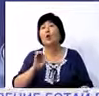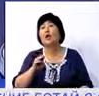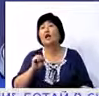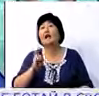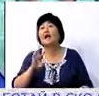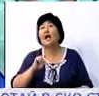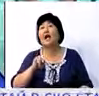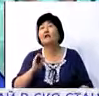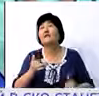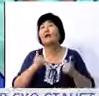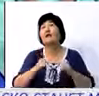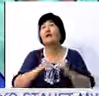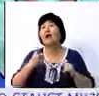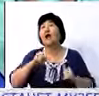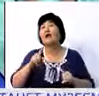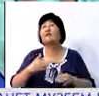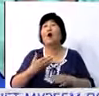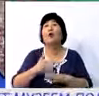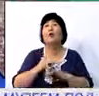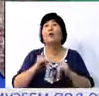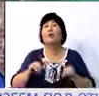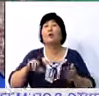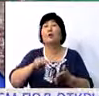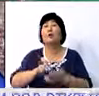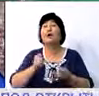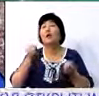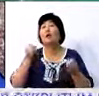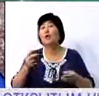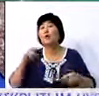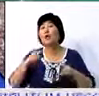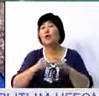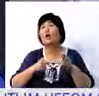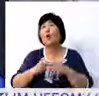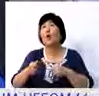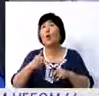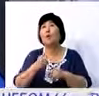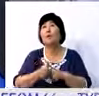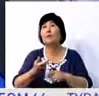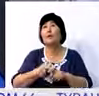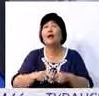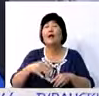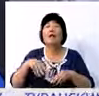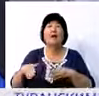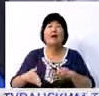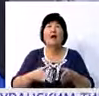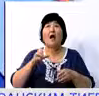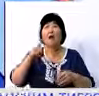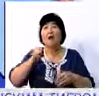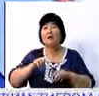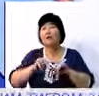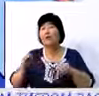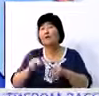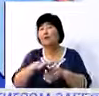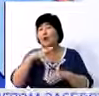посвятил свою жизнь развитию газовой отрасли региона. Прошел путь от простого инженера до руководителя управления магистральных газопроводов.